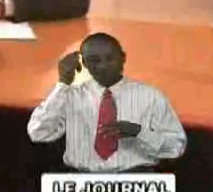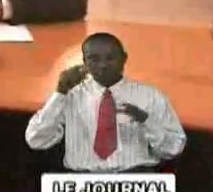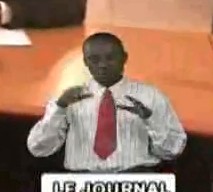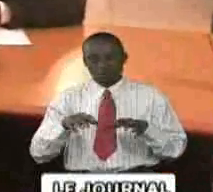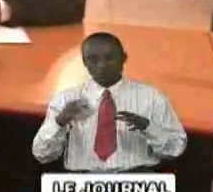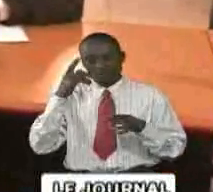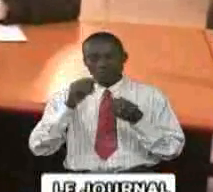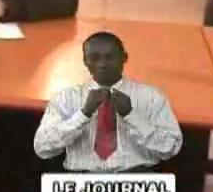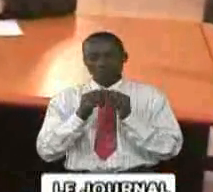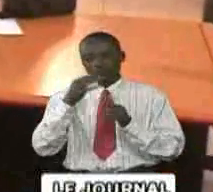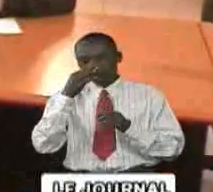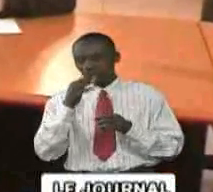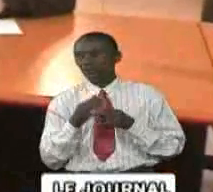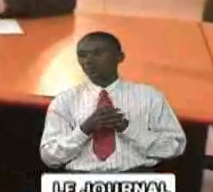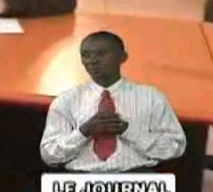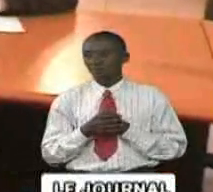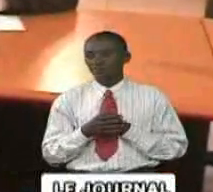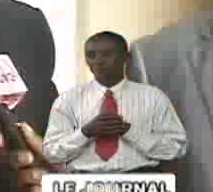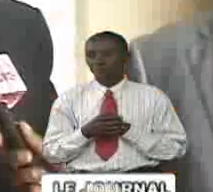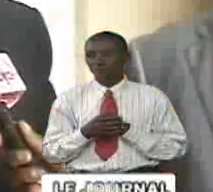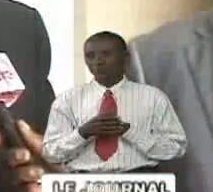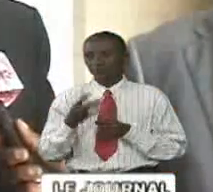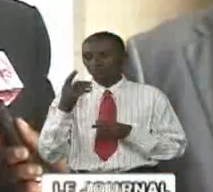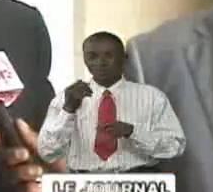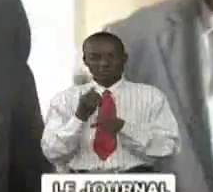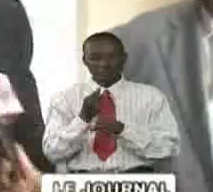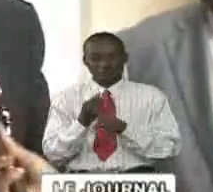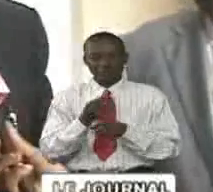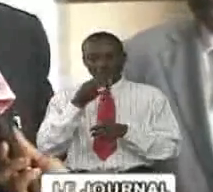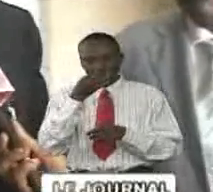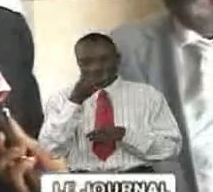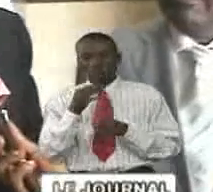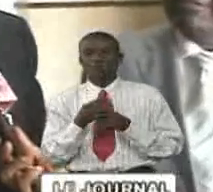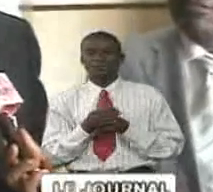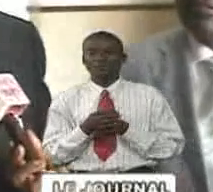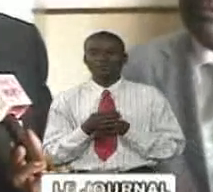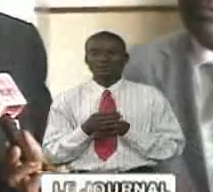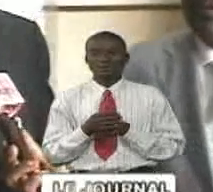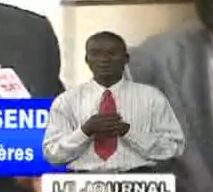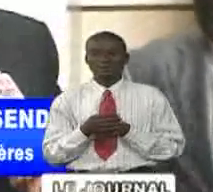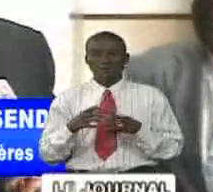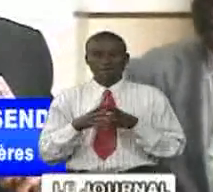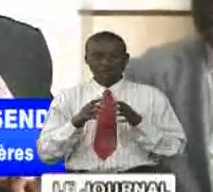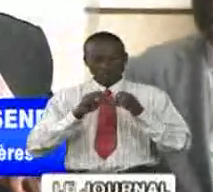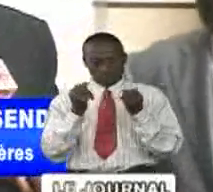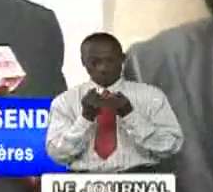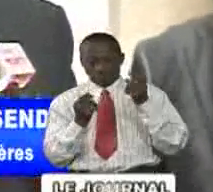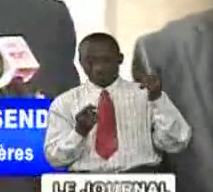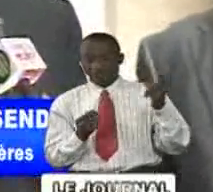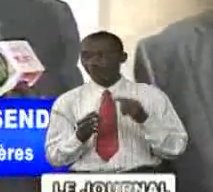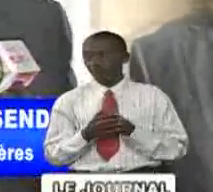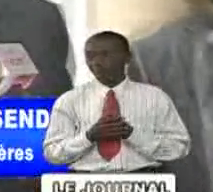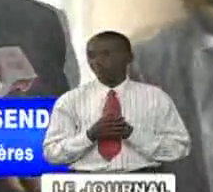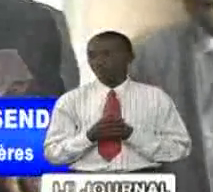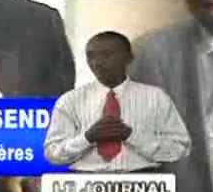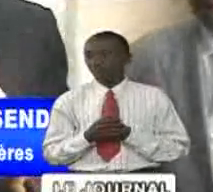suite par voie diplomatique par rapport aux travaux d'exploration pétrolière par l'entreprise Mwanda International Oil Company. Nous sommes venus d'abord pour